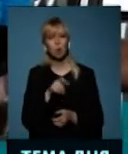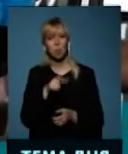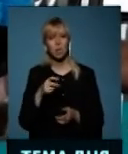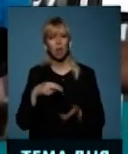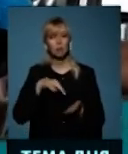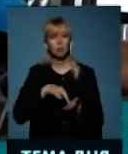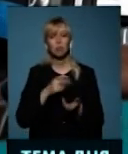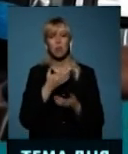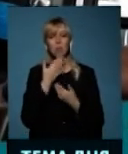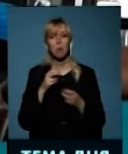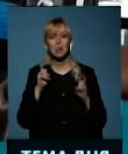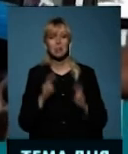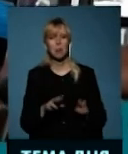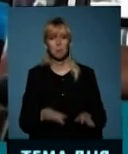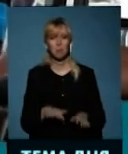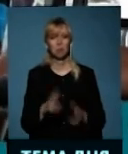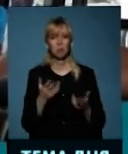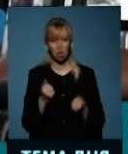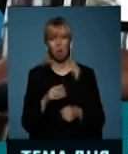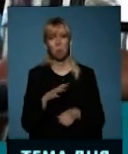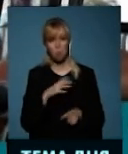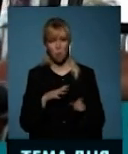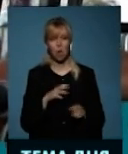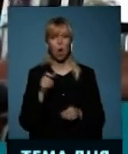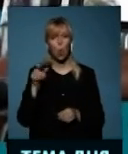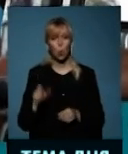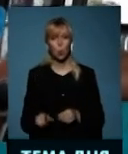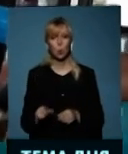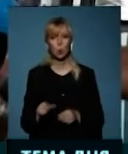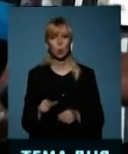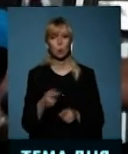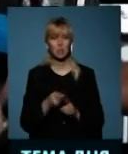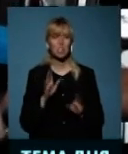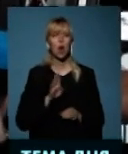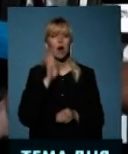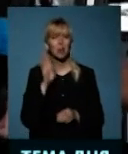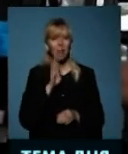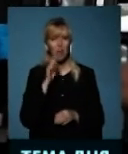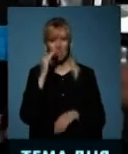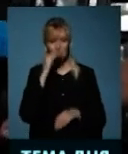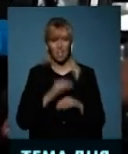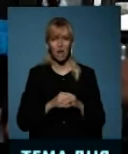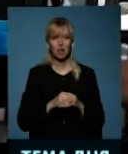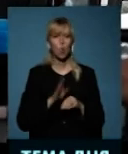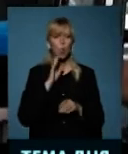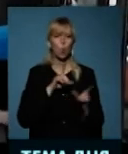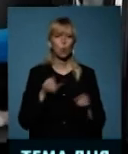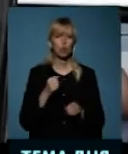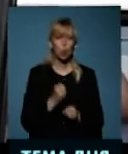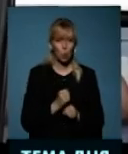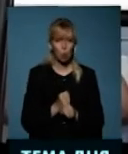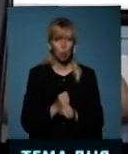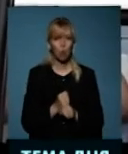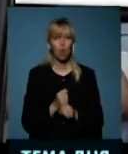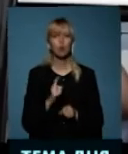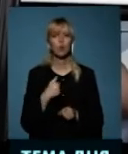стоячи, бо немає місця для того, щоб сісти? Звісно, що буває, бо людина це іменно рано. Рано і вечором, що рано людина їде до роботи. А